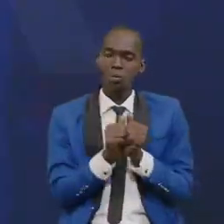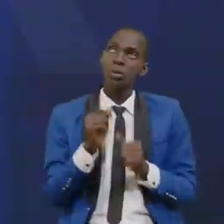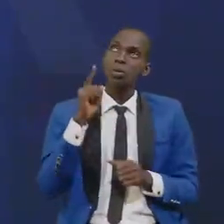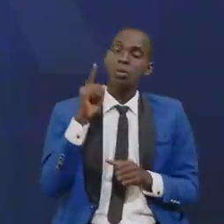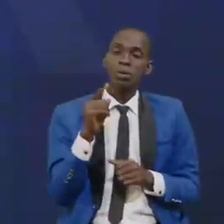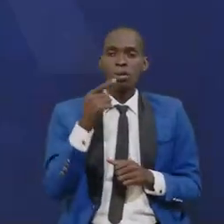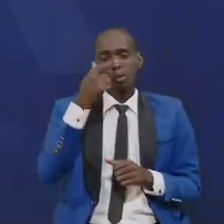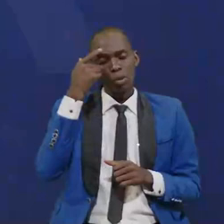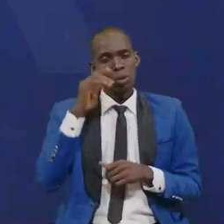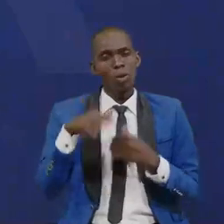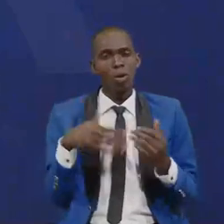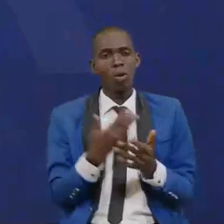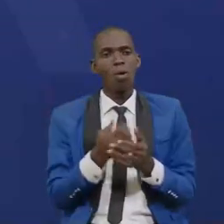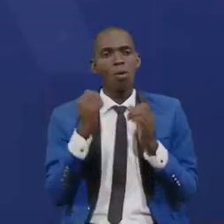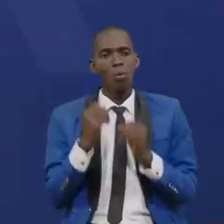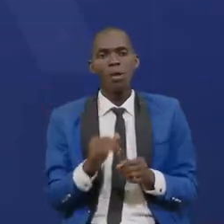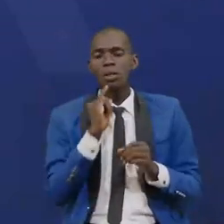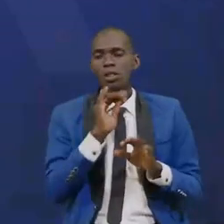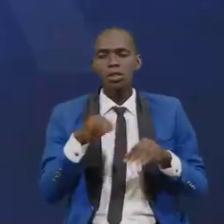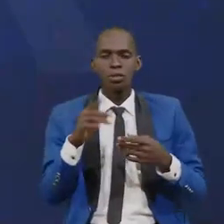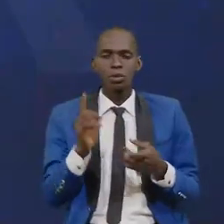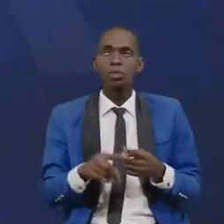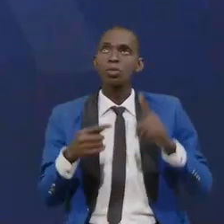que tout pouvoir m'a été donné,